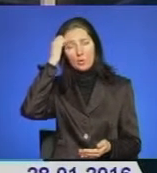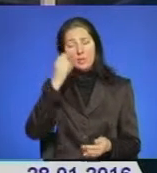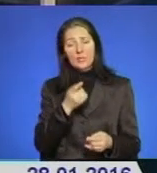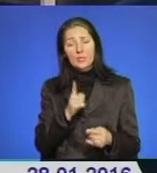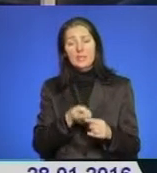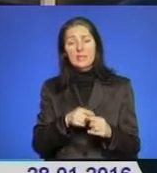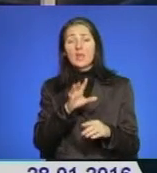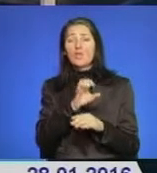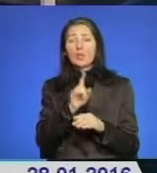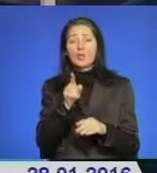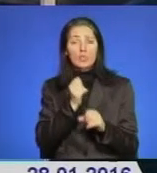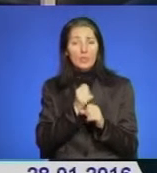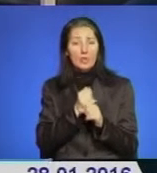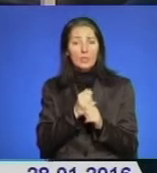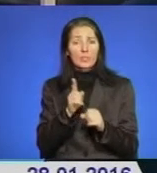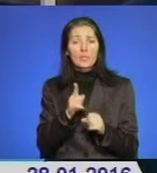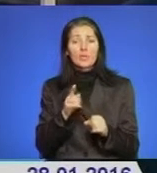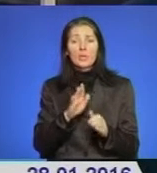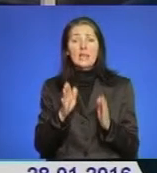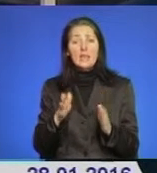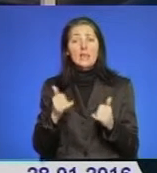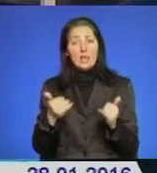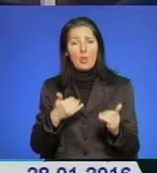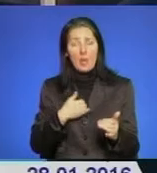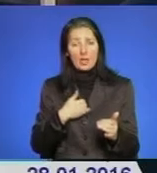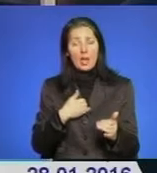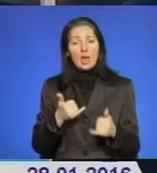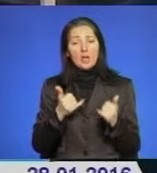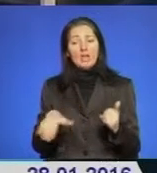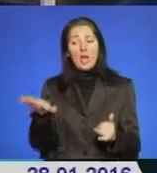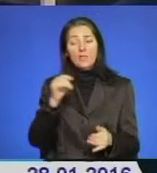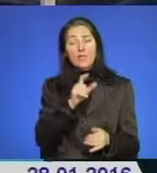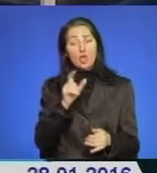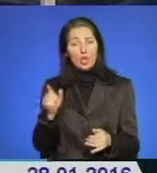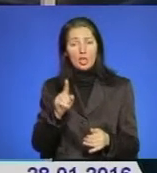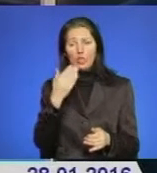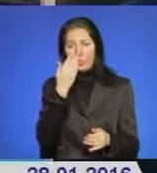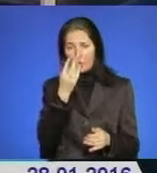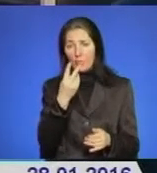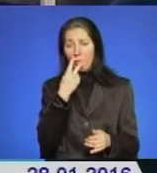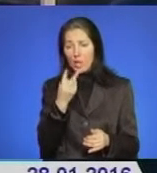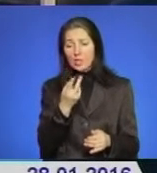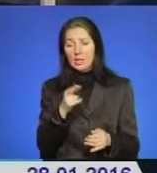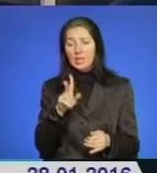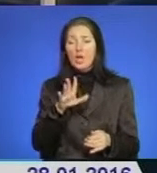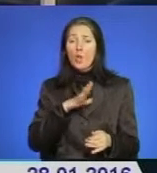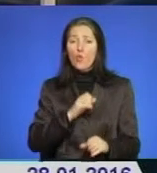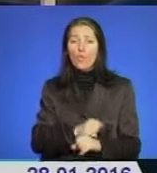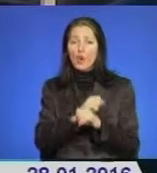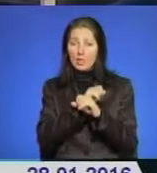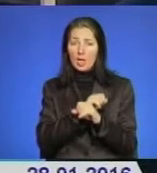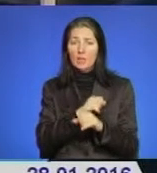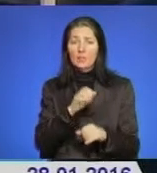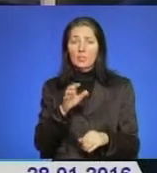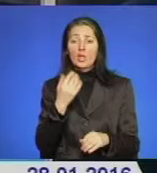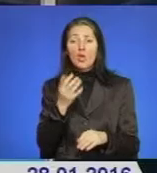світлини він зробив, що воно тільки не для мене, воно піде для всіх людей, щоб вони бачили, як відбувався Майдан, його